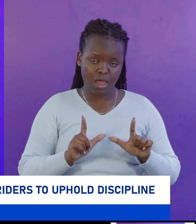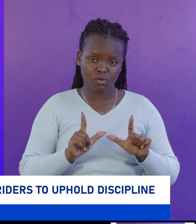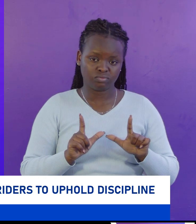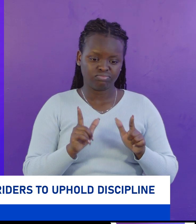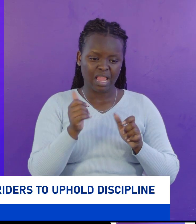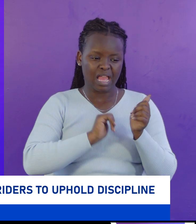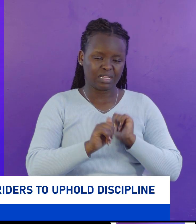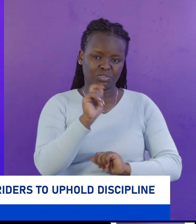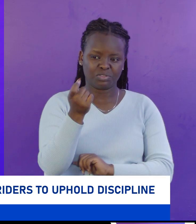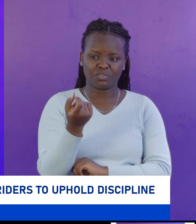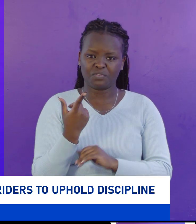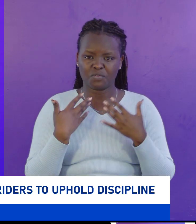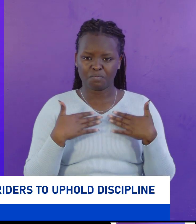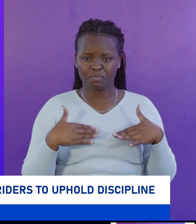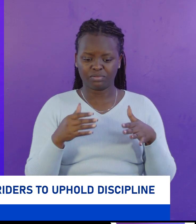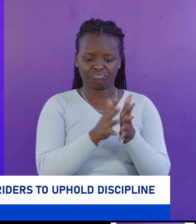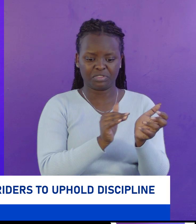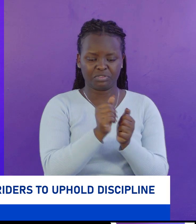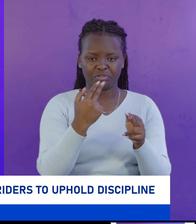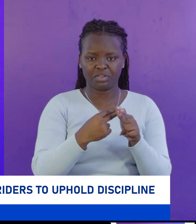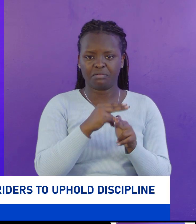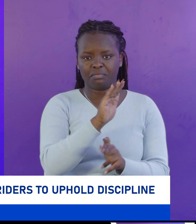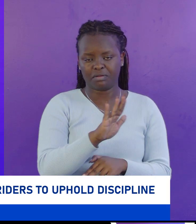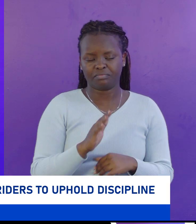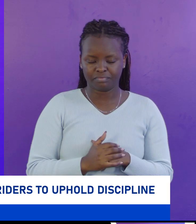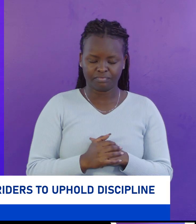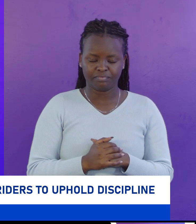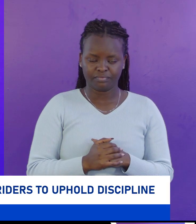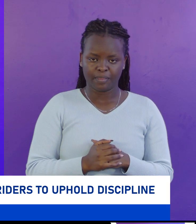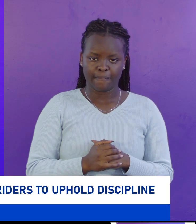to overshadow their crucial contribution.